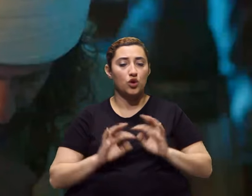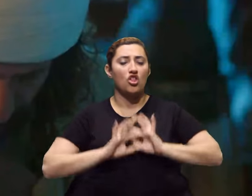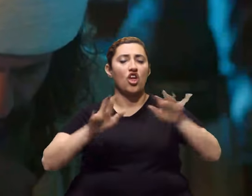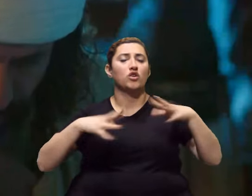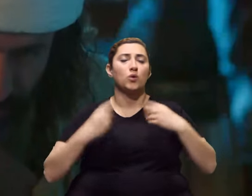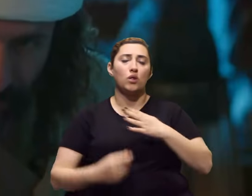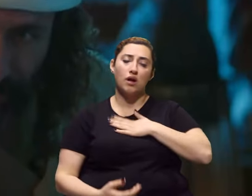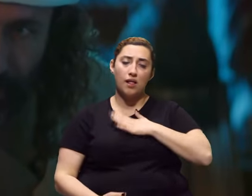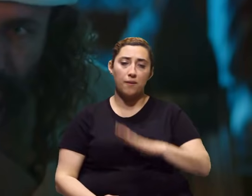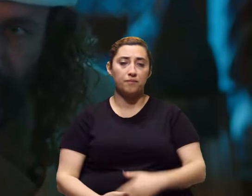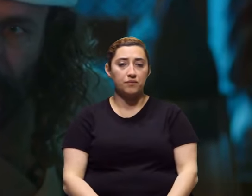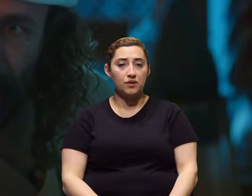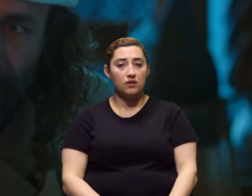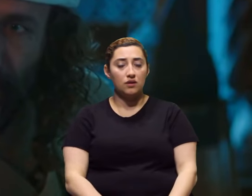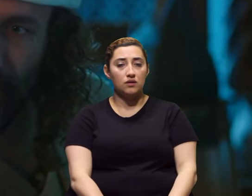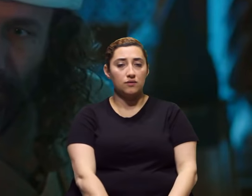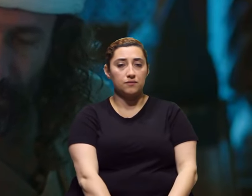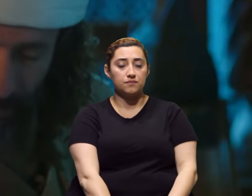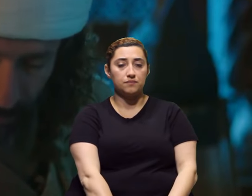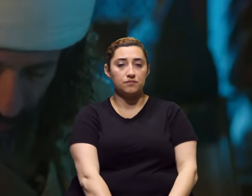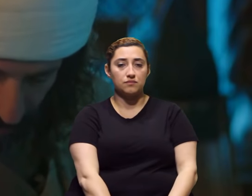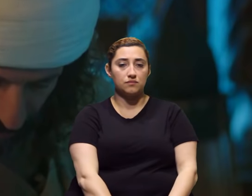Taştık elhamdülillah.